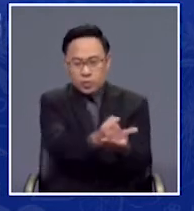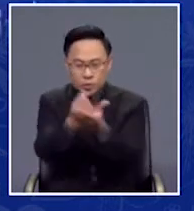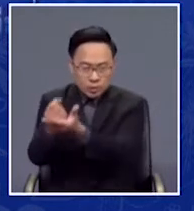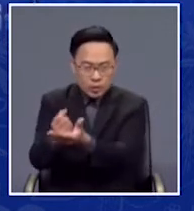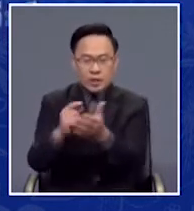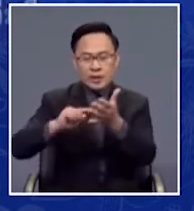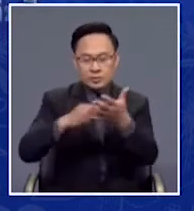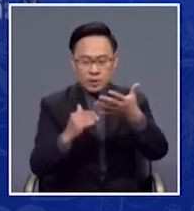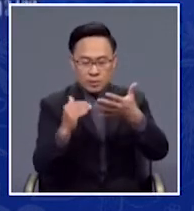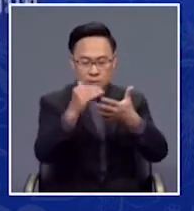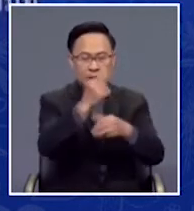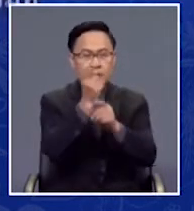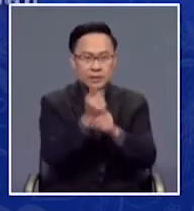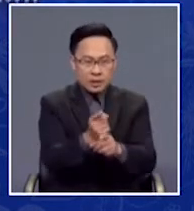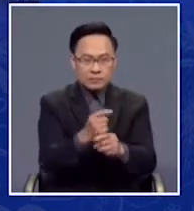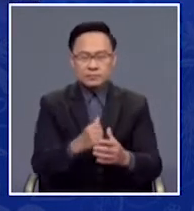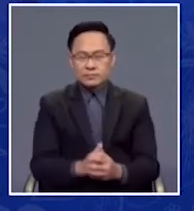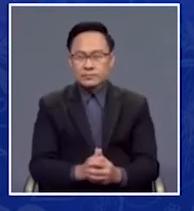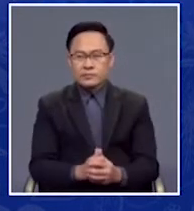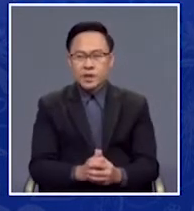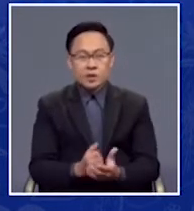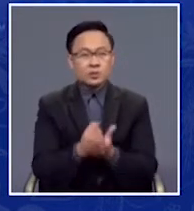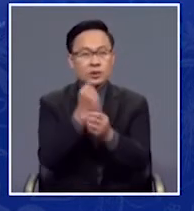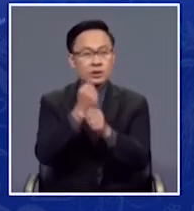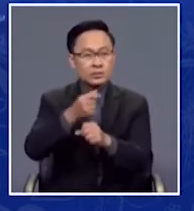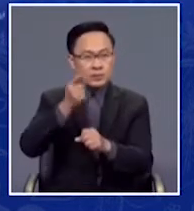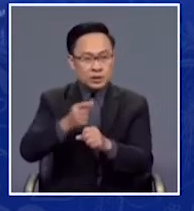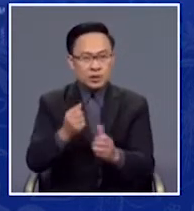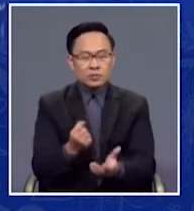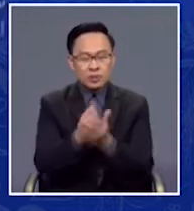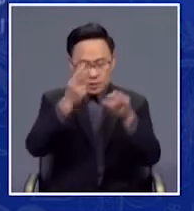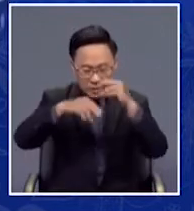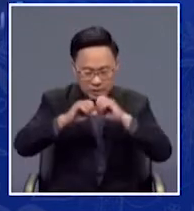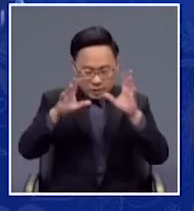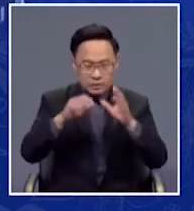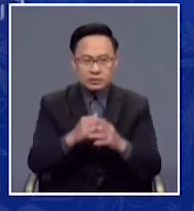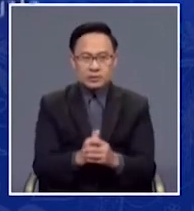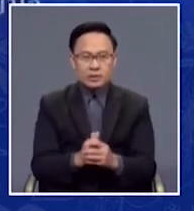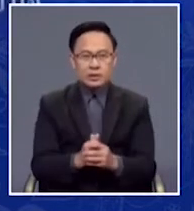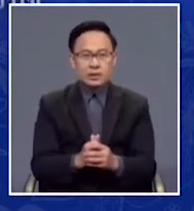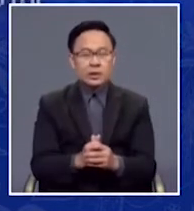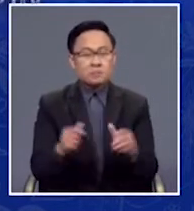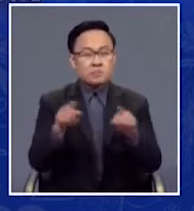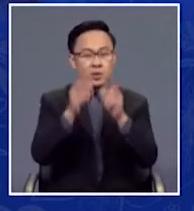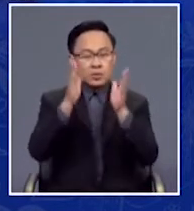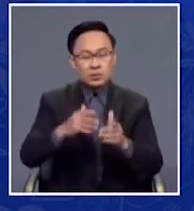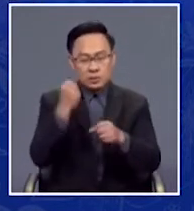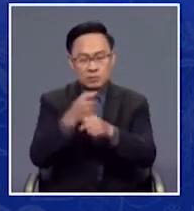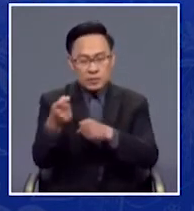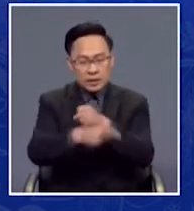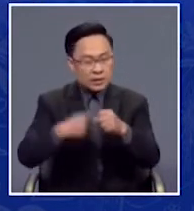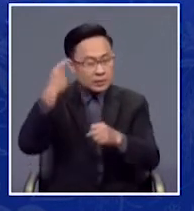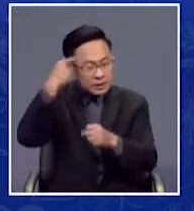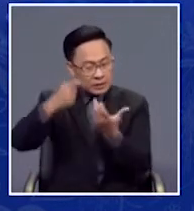แต่ต้นไล่เลียงมาถึงปลายน้ำช่วยกันทำแบบโปร่งใสให้ช่วยกันเปรียบชาวนาอย่าคิดขายแค่ข้าว